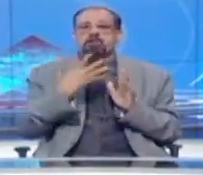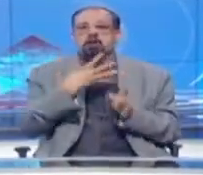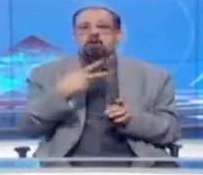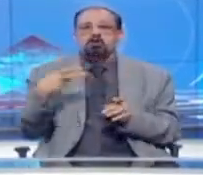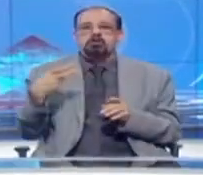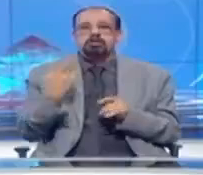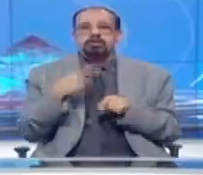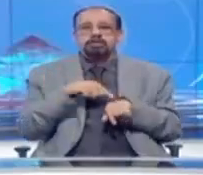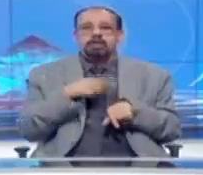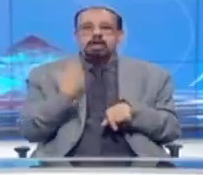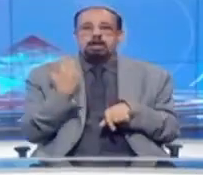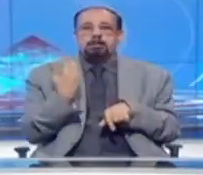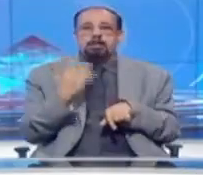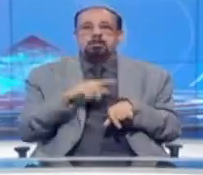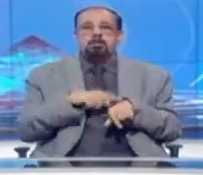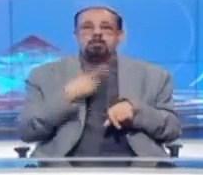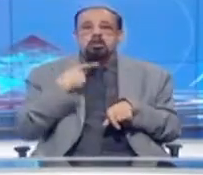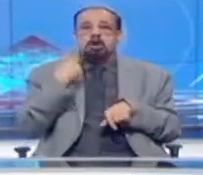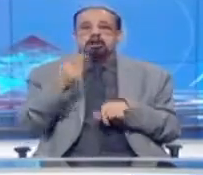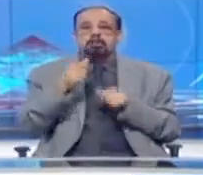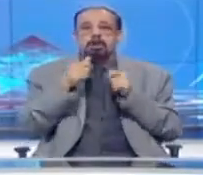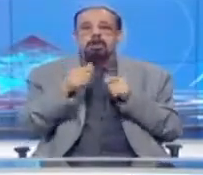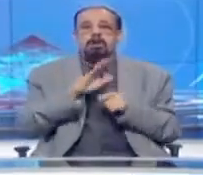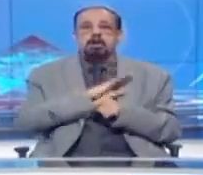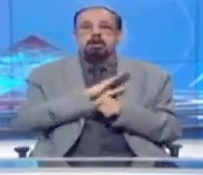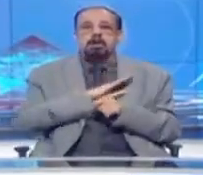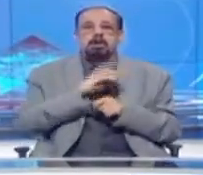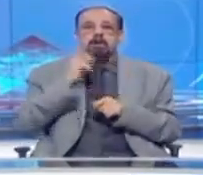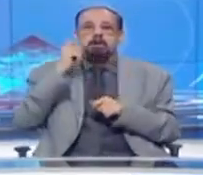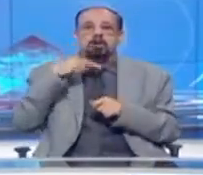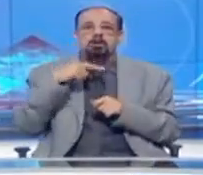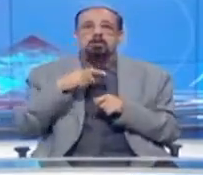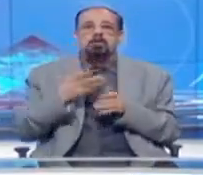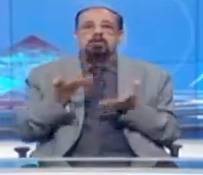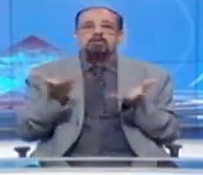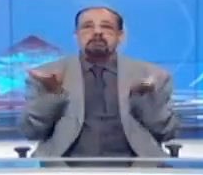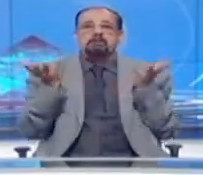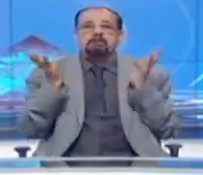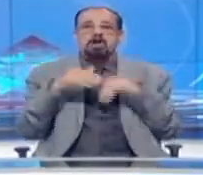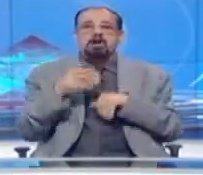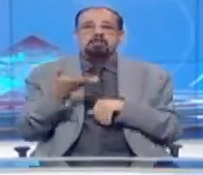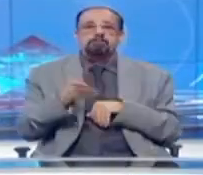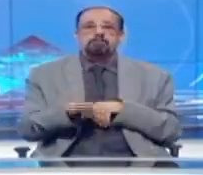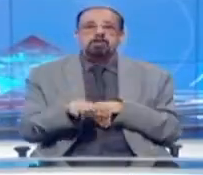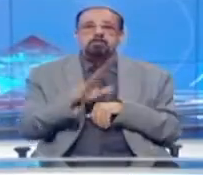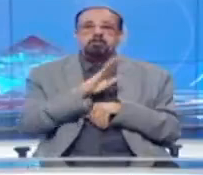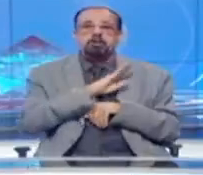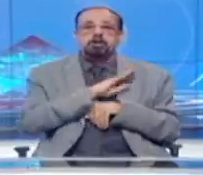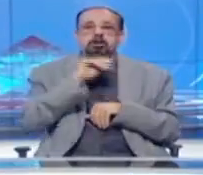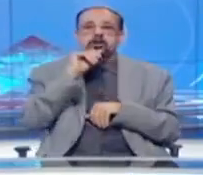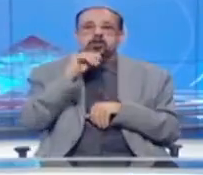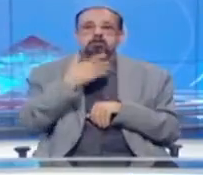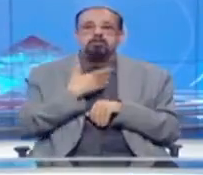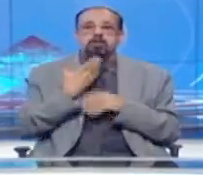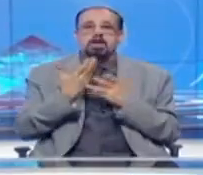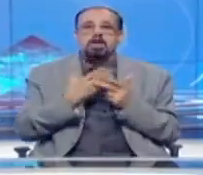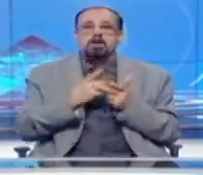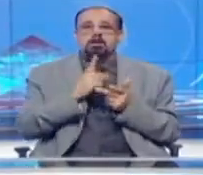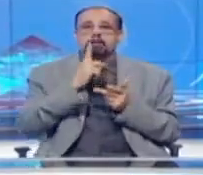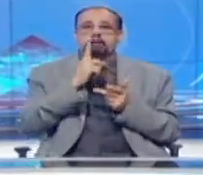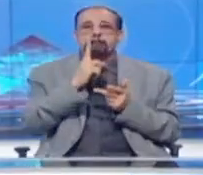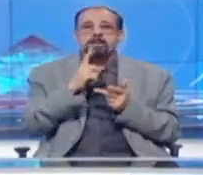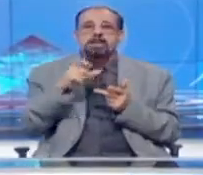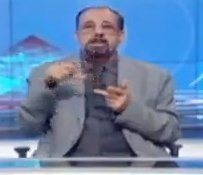الساعات 24 الماضية. يأتي ذلك بينما أعلن الجيش الأوكراني ارتفاع عدد قتلى الجنود الروس